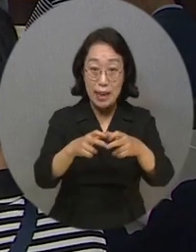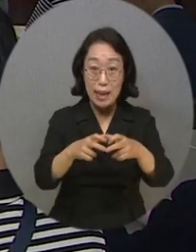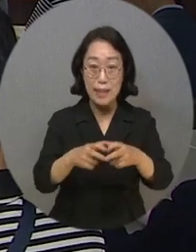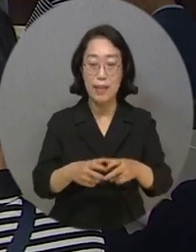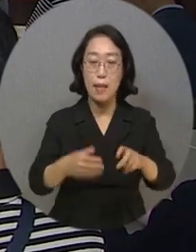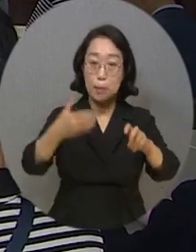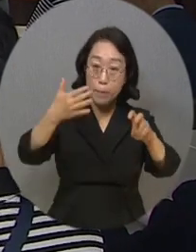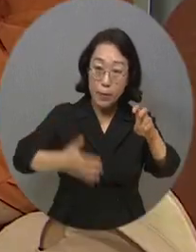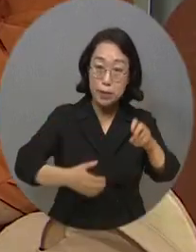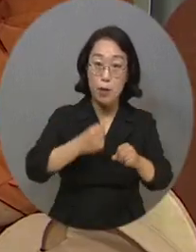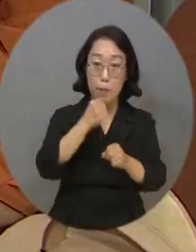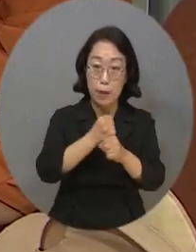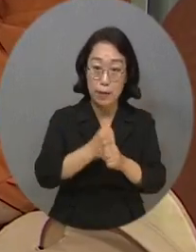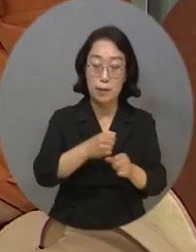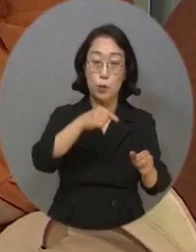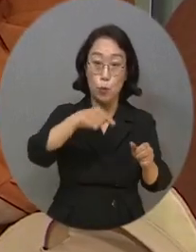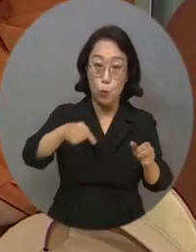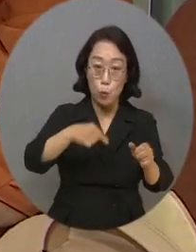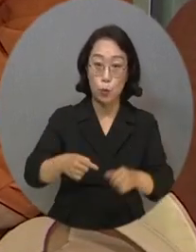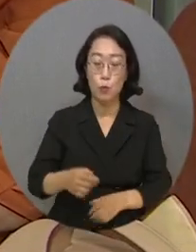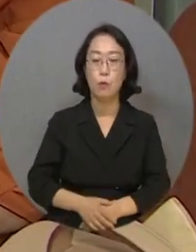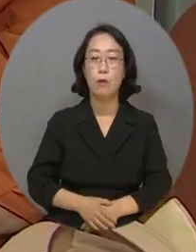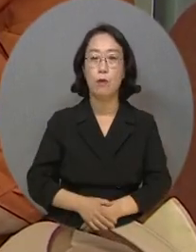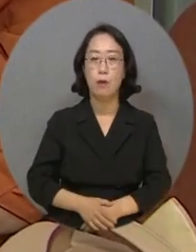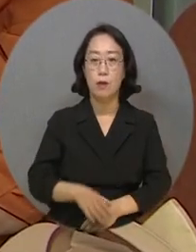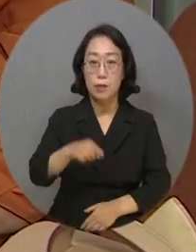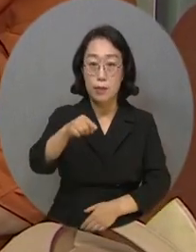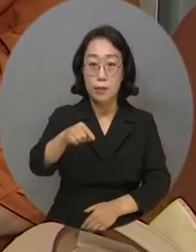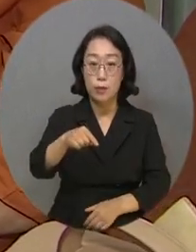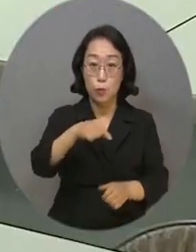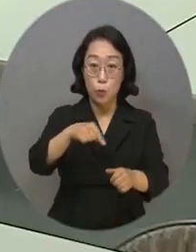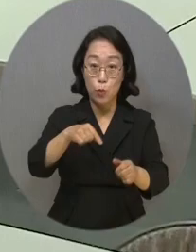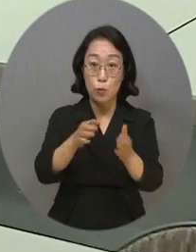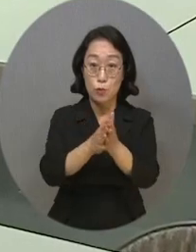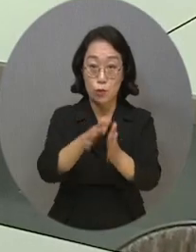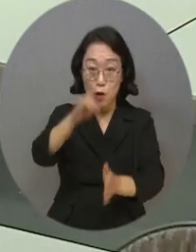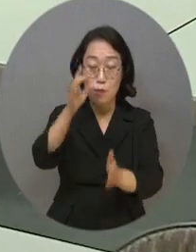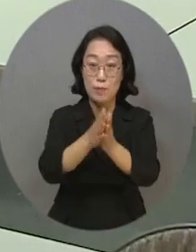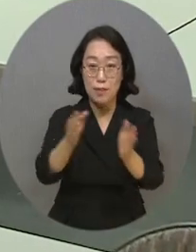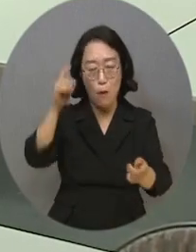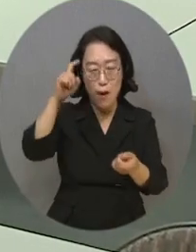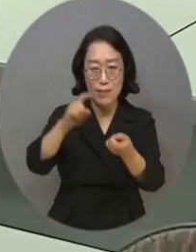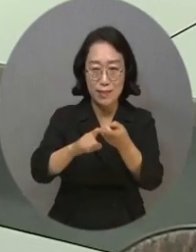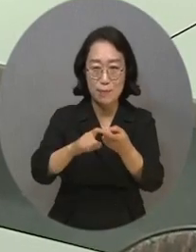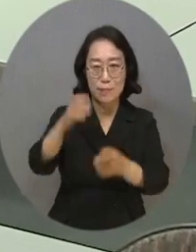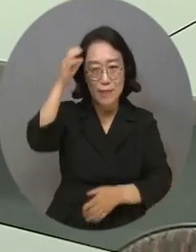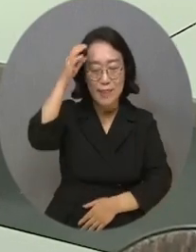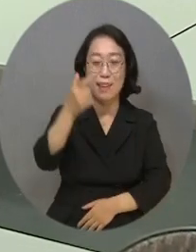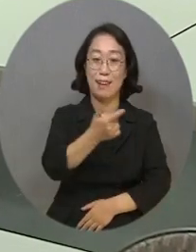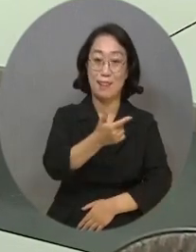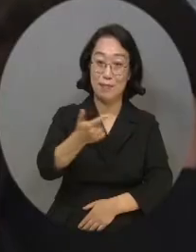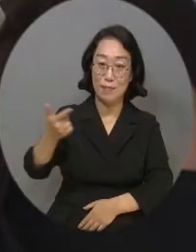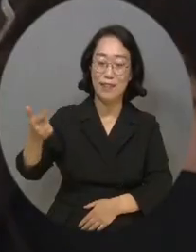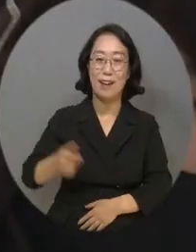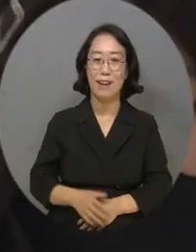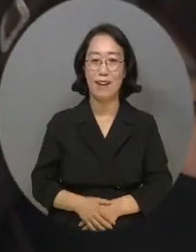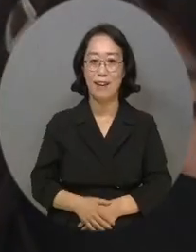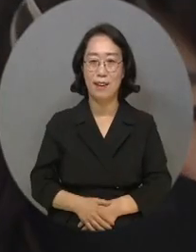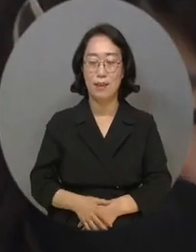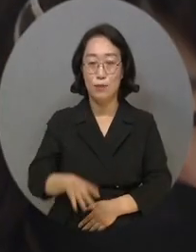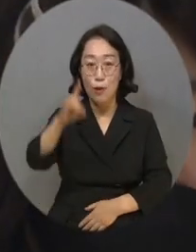전문가를 양성하기 위한 2023 장애인 미디어 크리에이터 양성교육에 많은 관심과 기대가 모였습니다